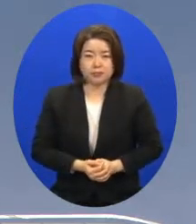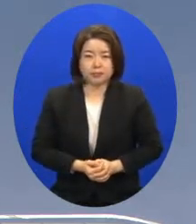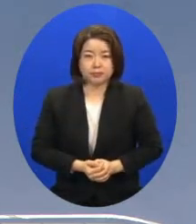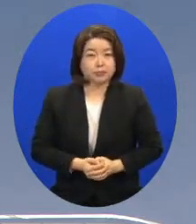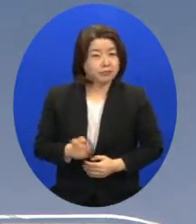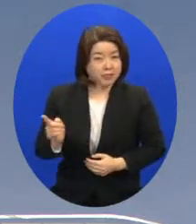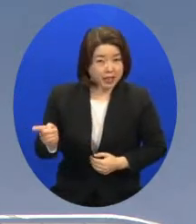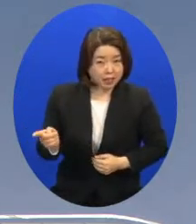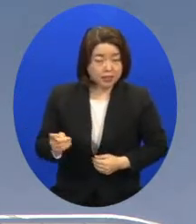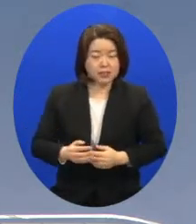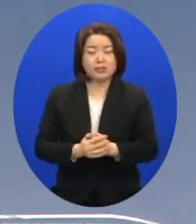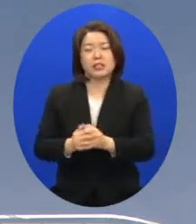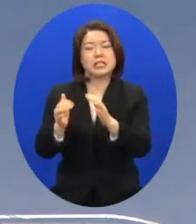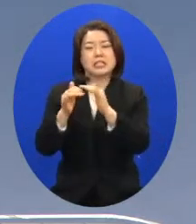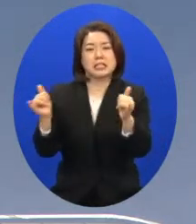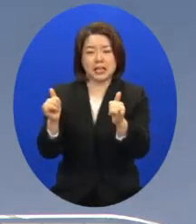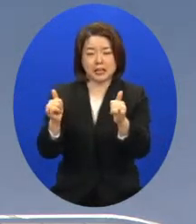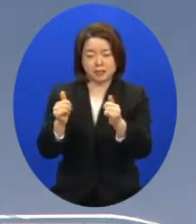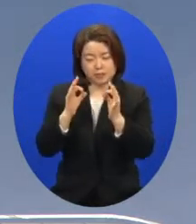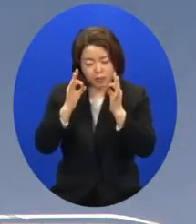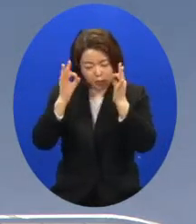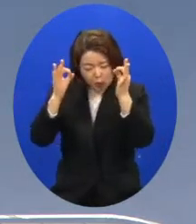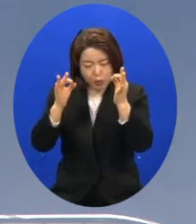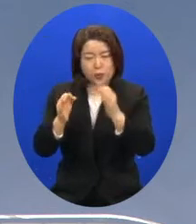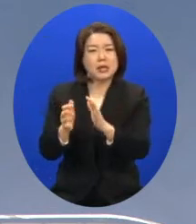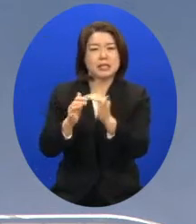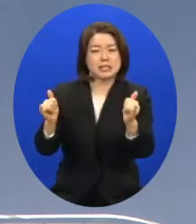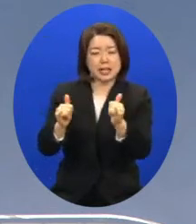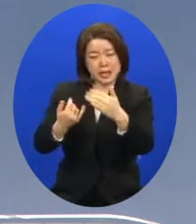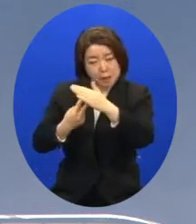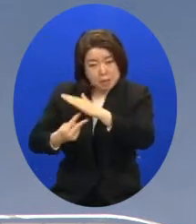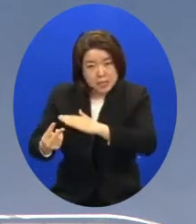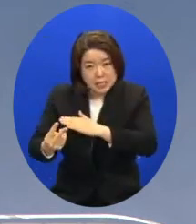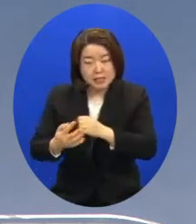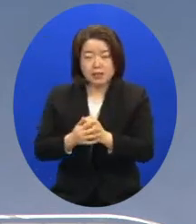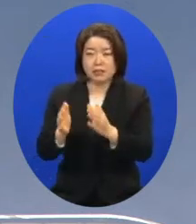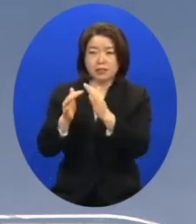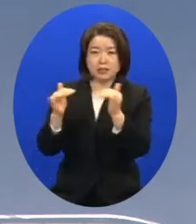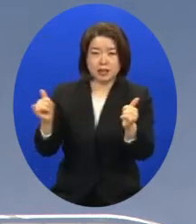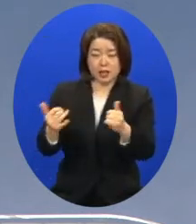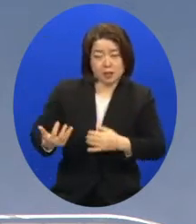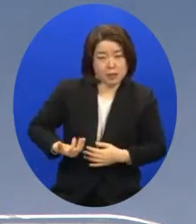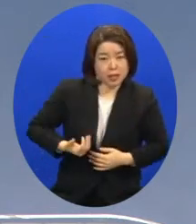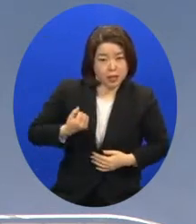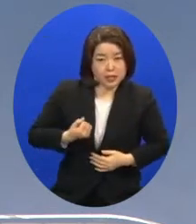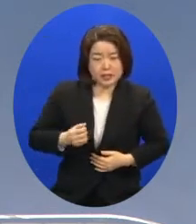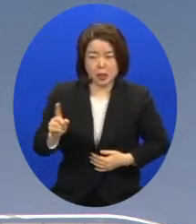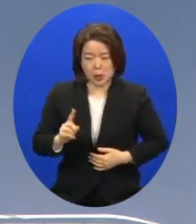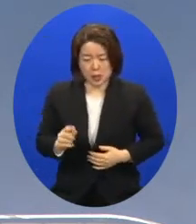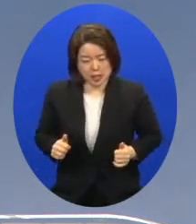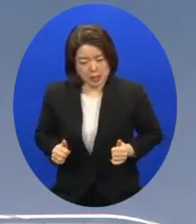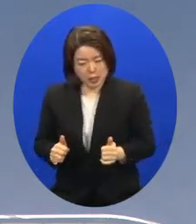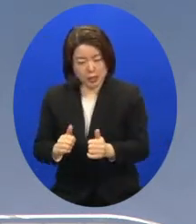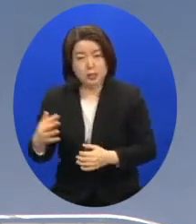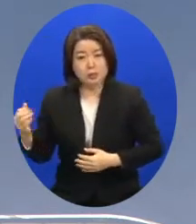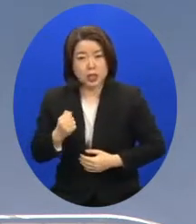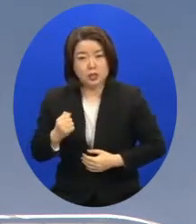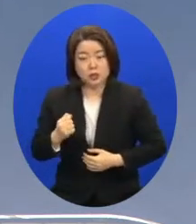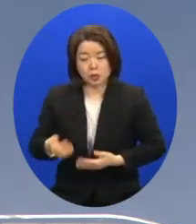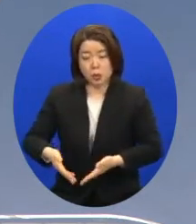큰 사람의 노력이나 사랑의 비전이나 사람이 가지고 있는 어떤 열심 을 가지고